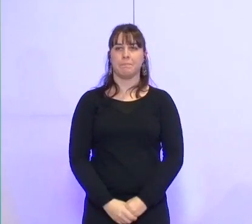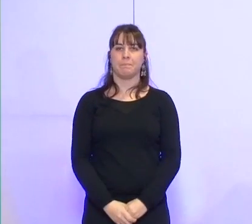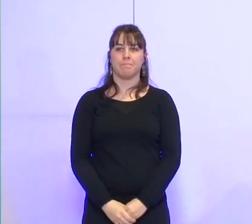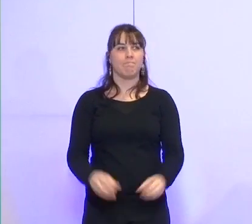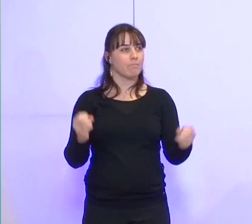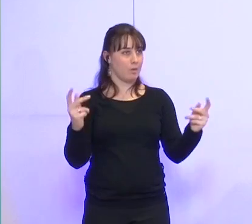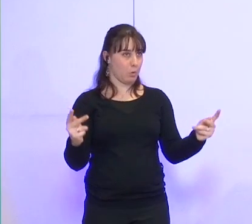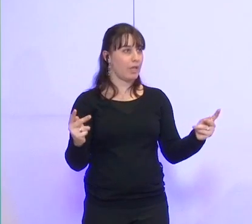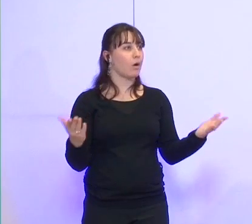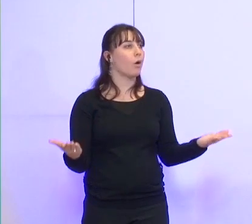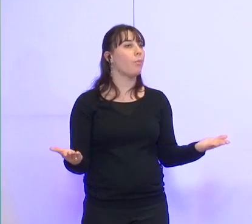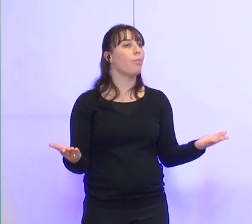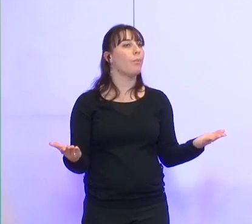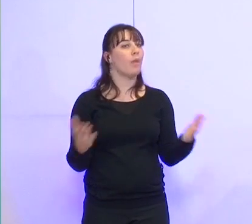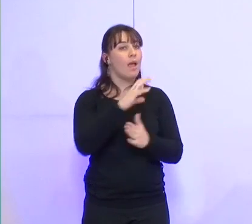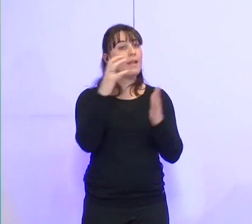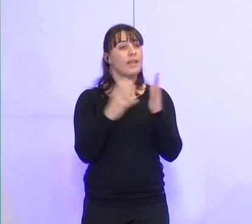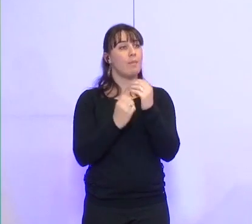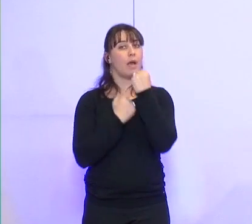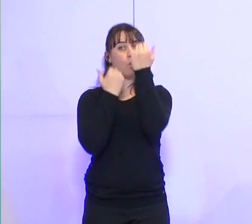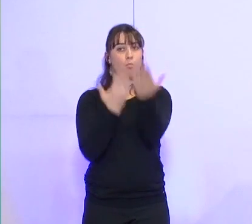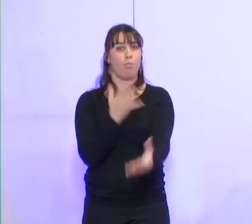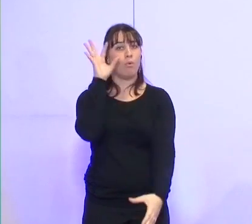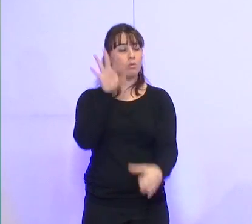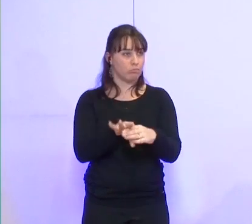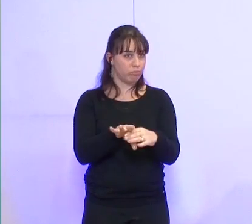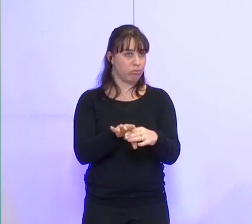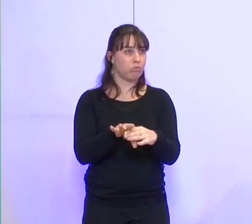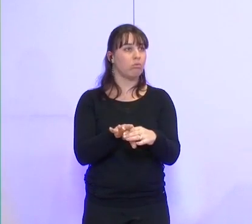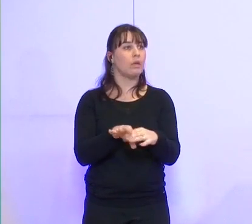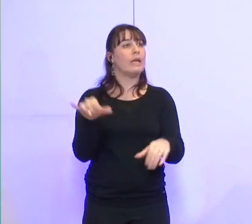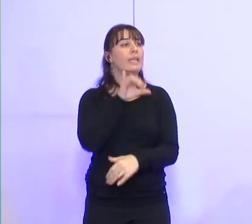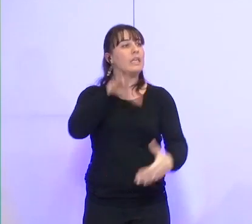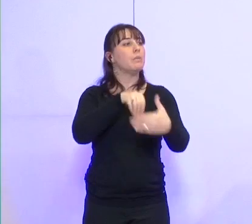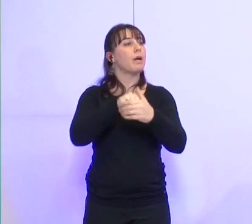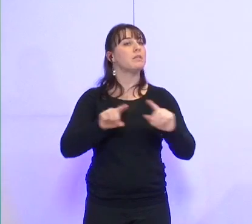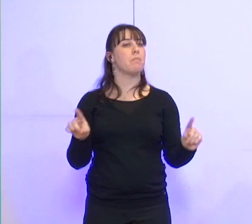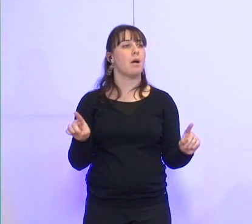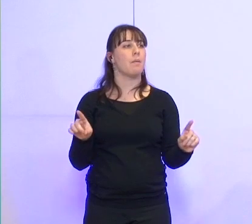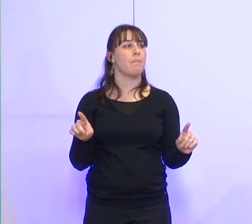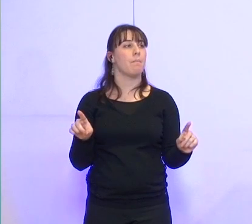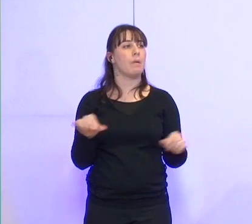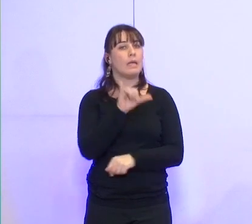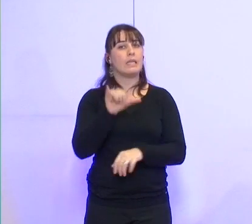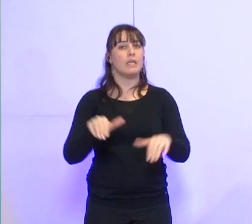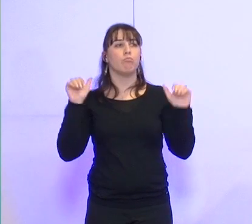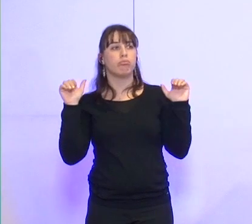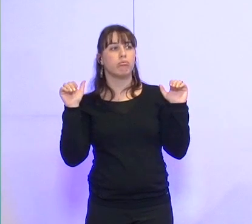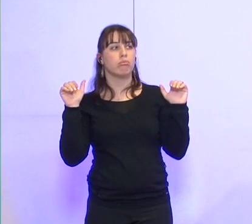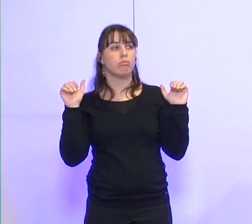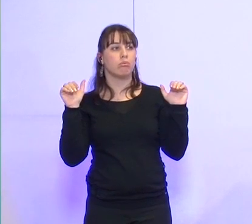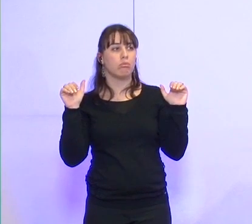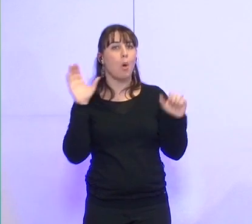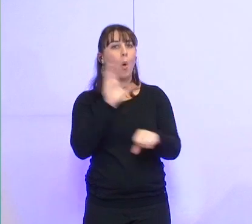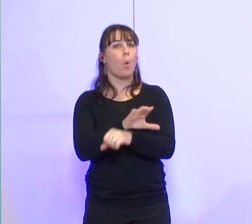Très bien. Je mets cette délibération aux voix. Qui ne prend pas part au vote? Qui s'abstient? Qui